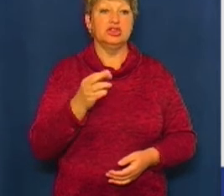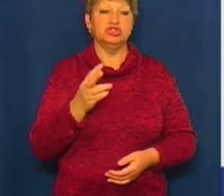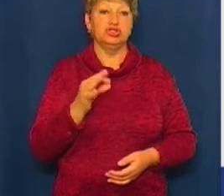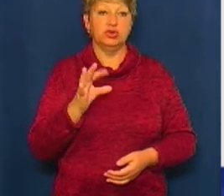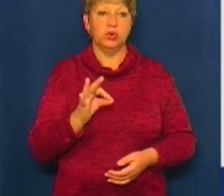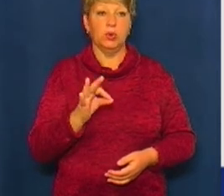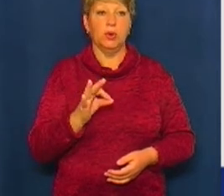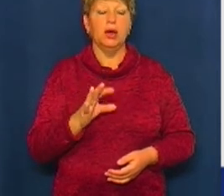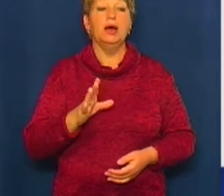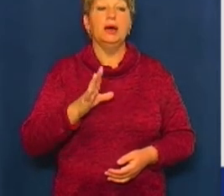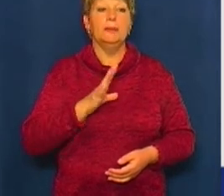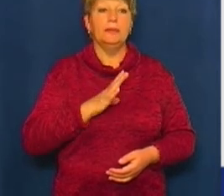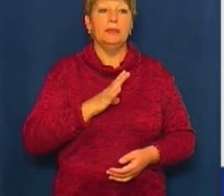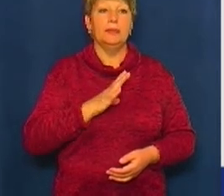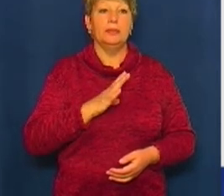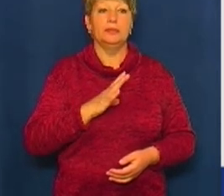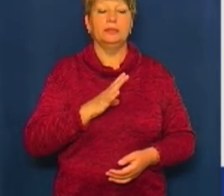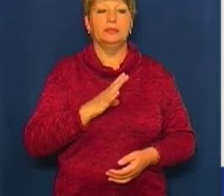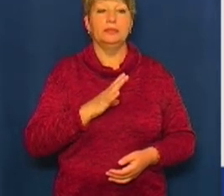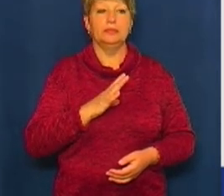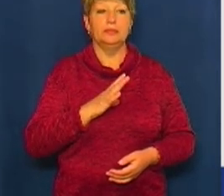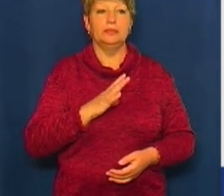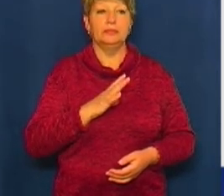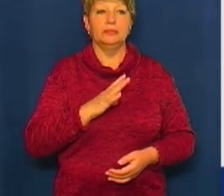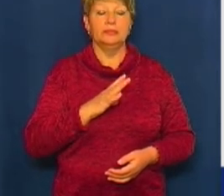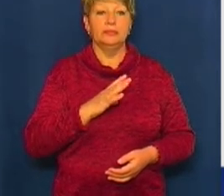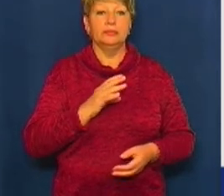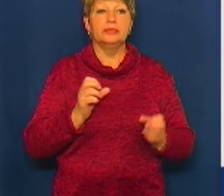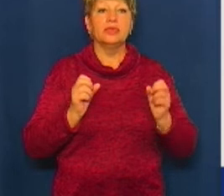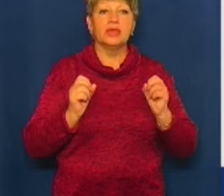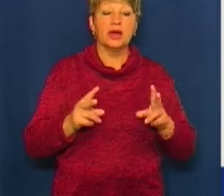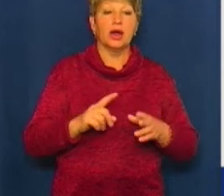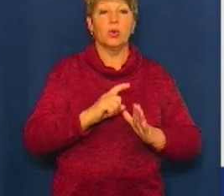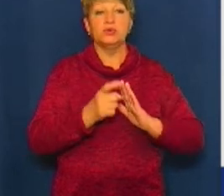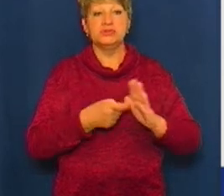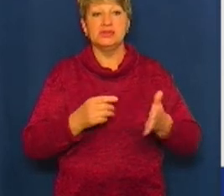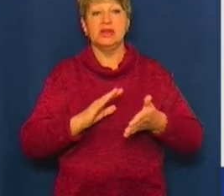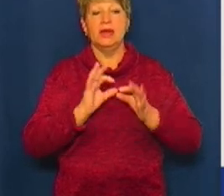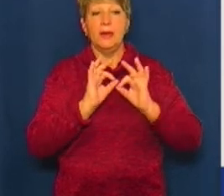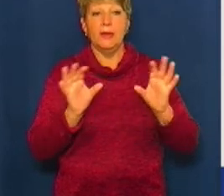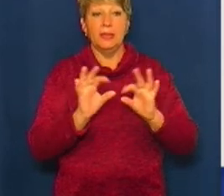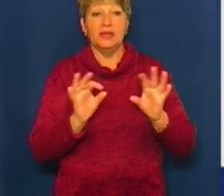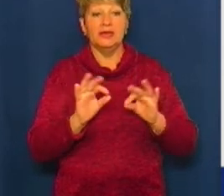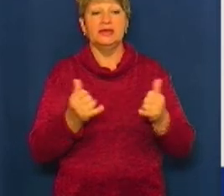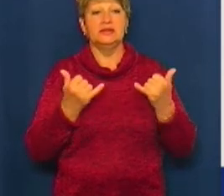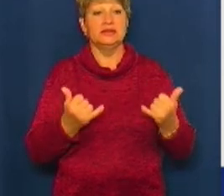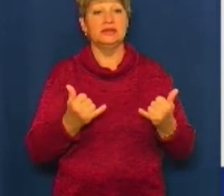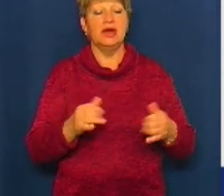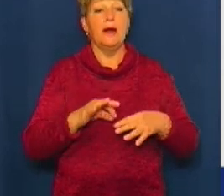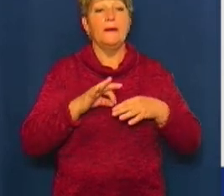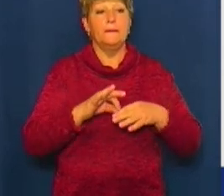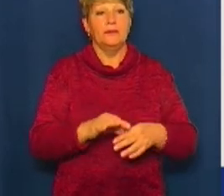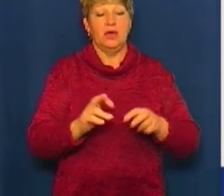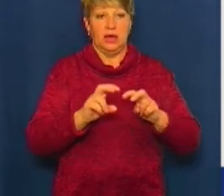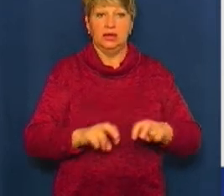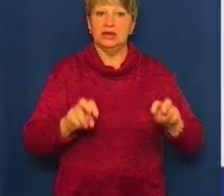лікарні було направлено слідчу групу, як з'ясувалася інформація дійсно правдива. На даний час проводиться